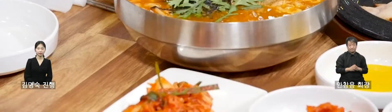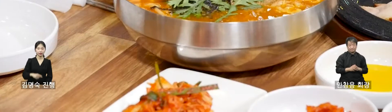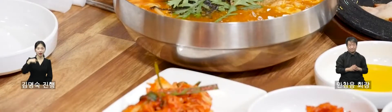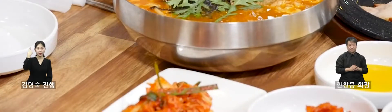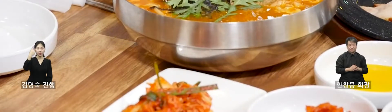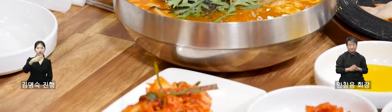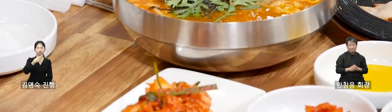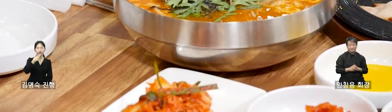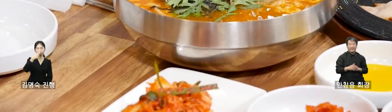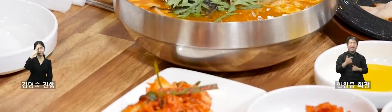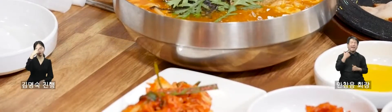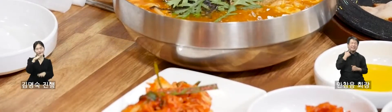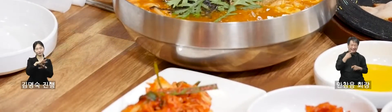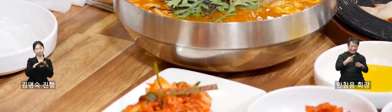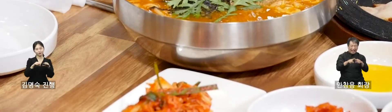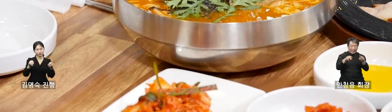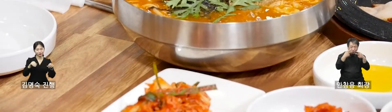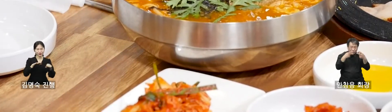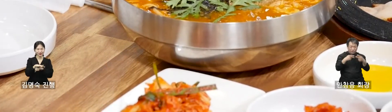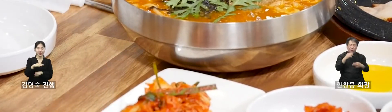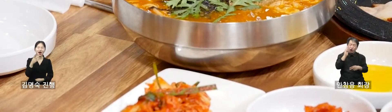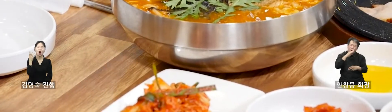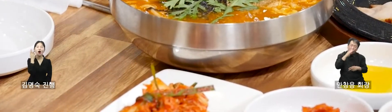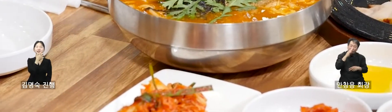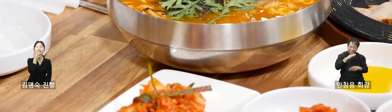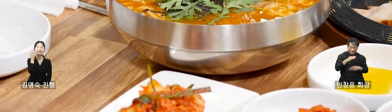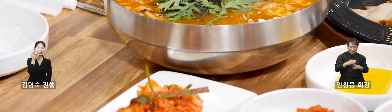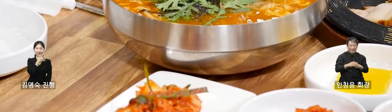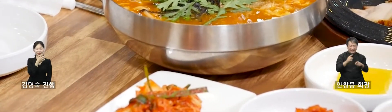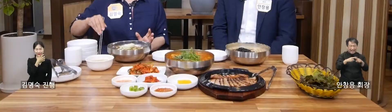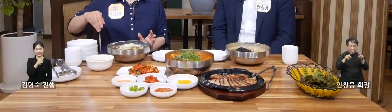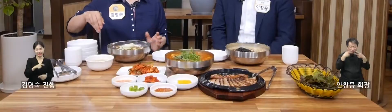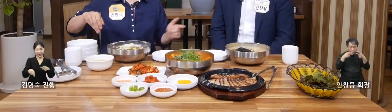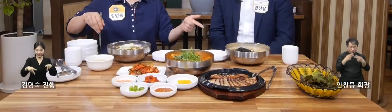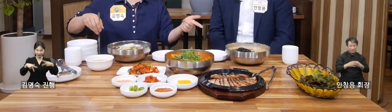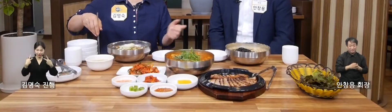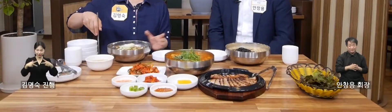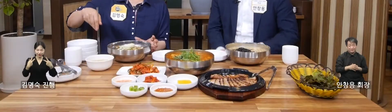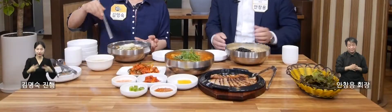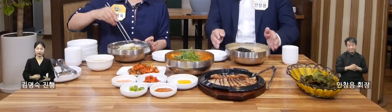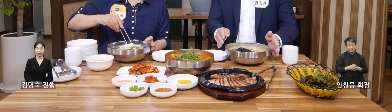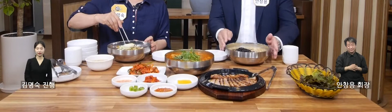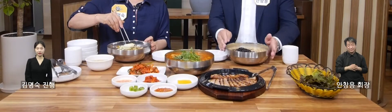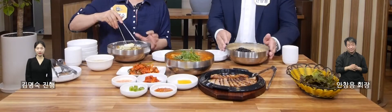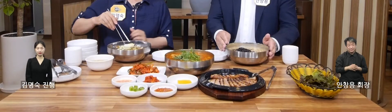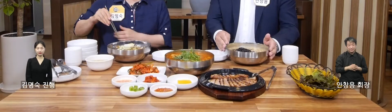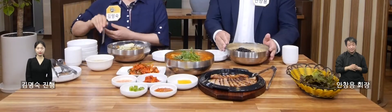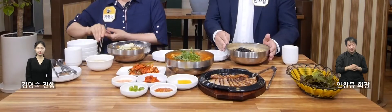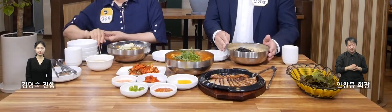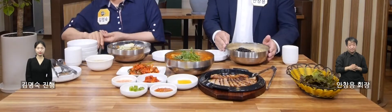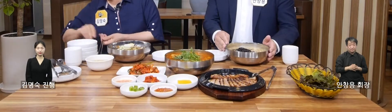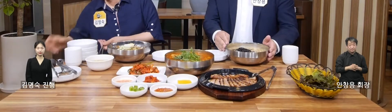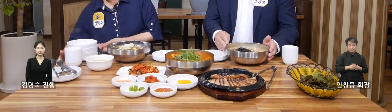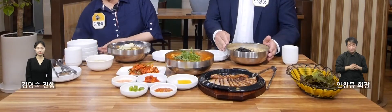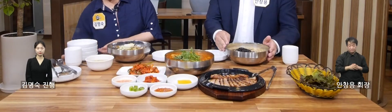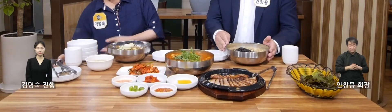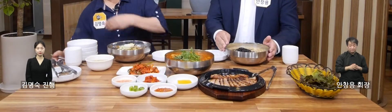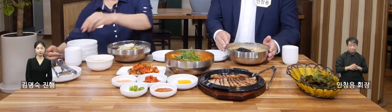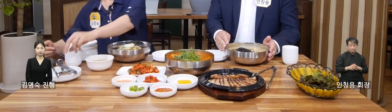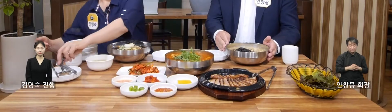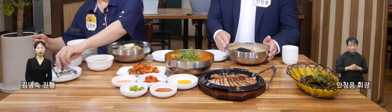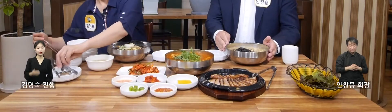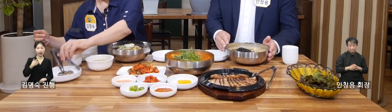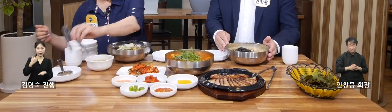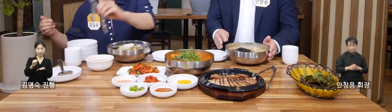해장 칼국수. 해장 칼국수. 얼큰, 얼큰 칼국수. 칼국수. 예, 한번 그러면 예. 제가